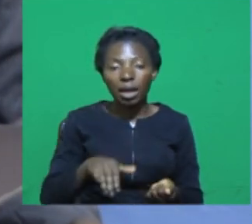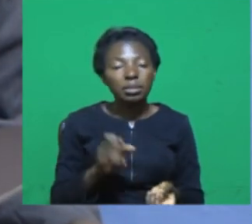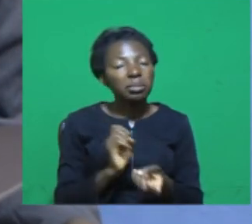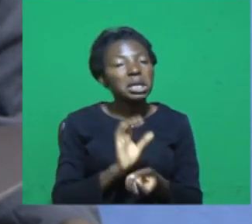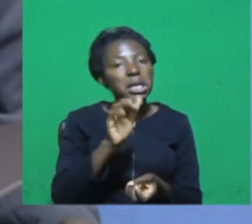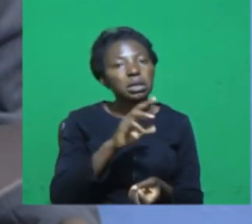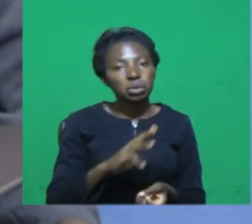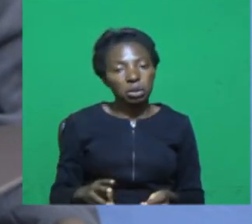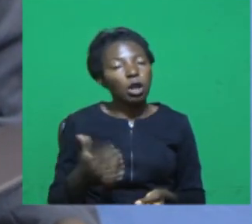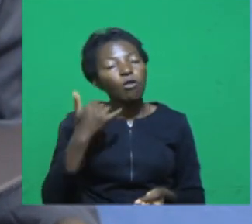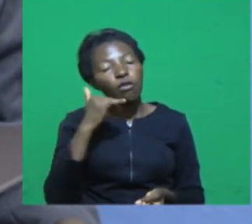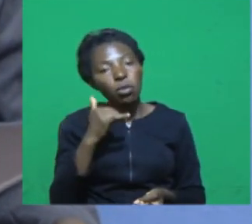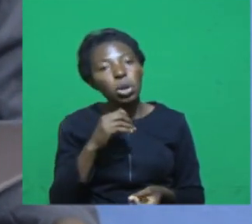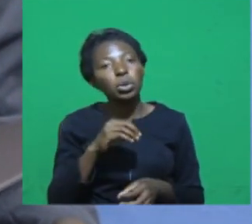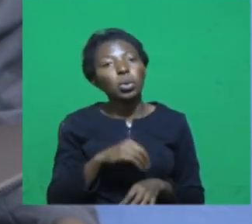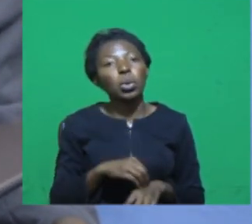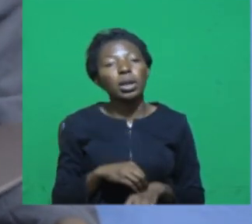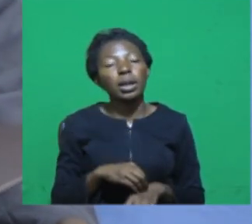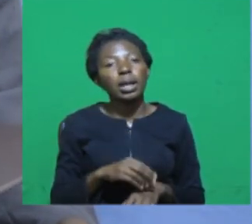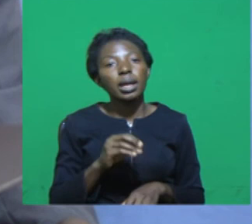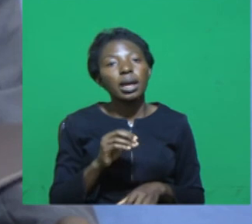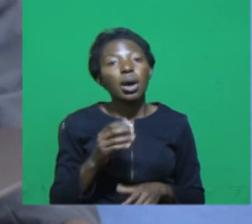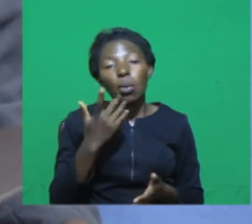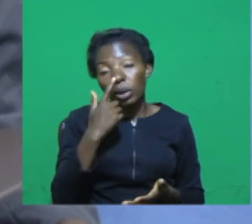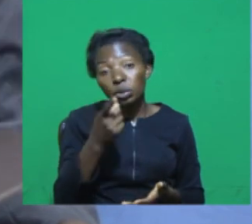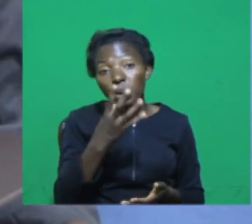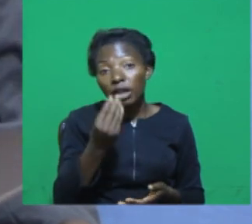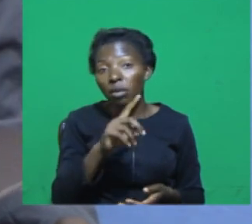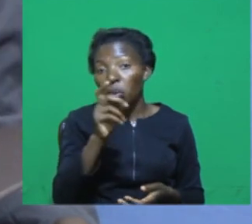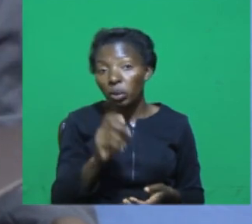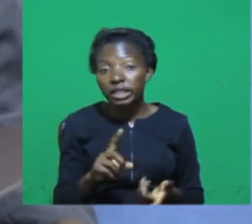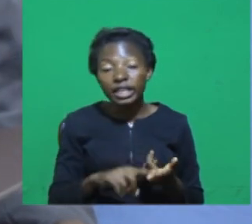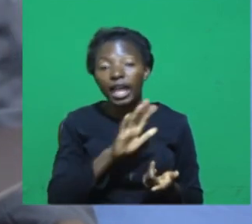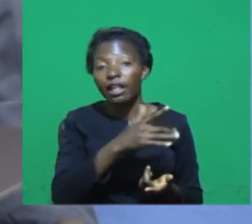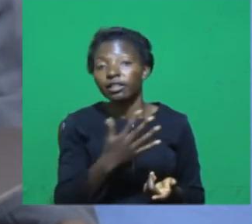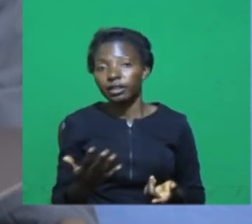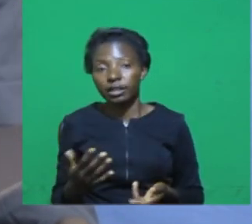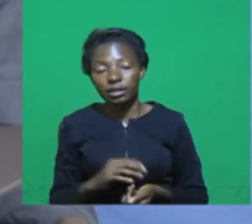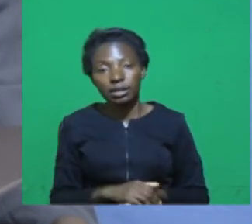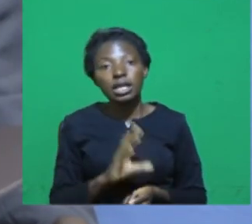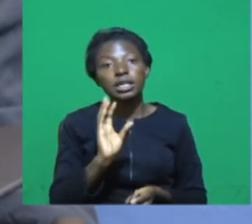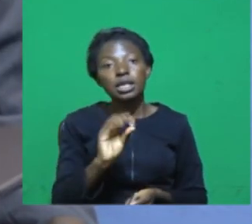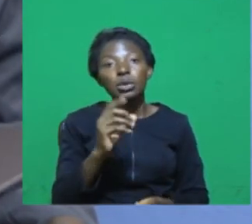chinoteera. Tibatei panhare dzinotevera kana pangaita mibvunzo kana zvimwe zvamunoda kuti tibatsirane